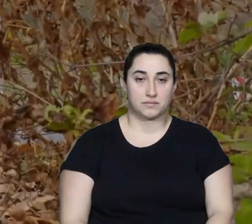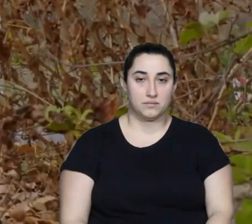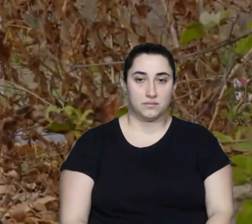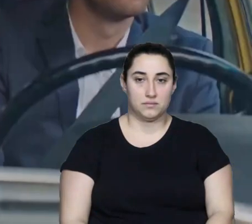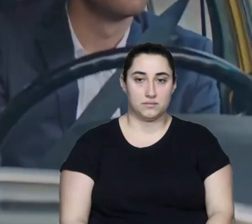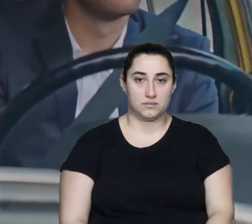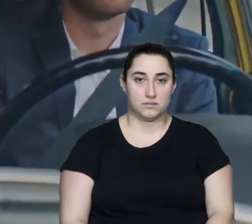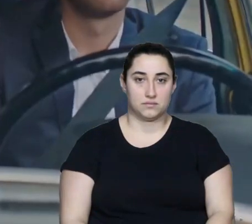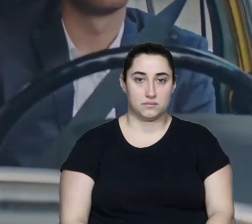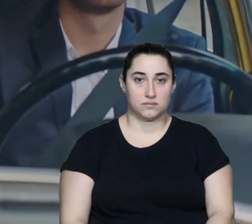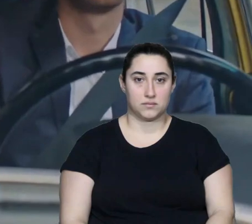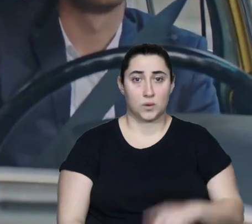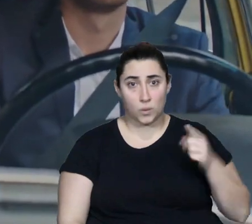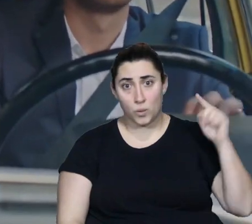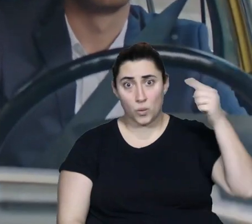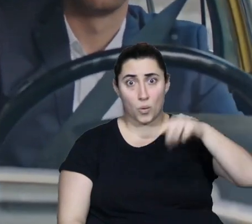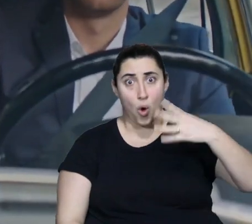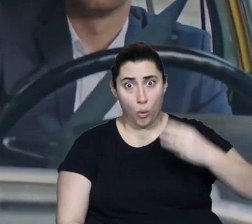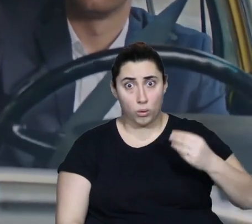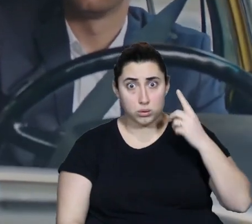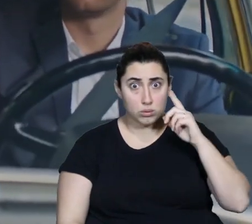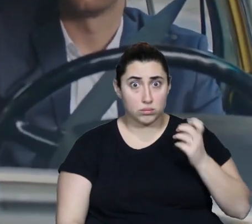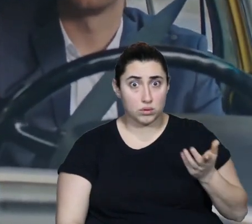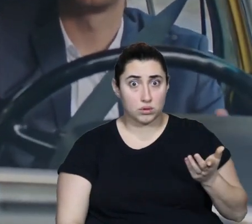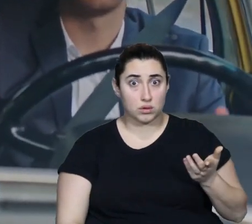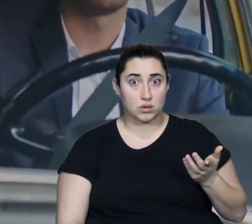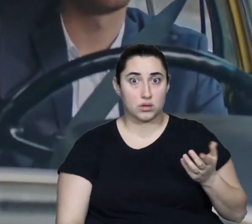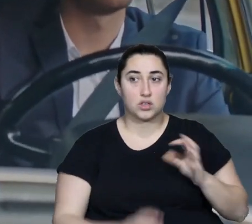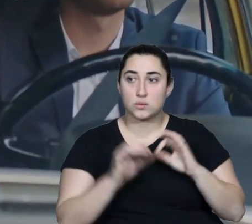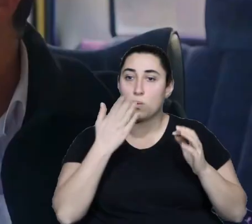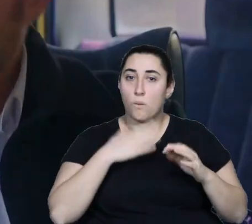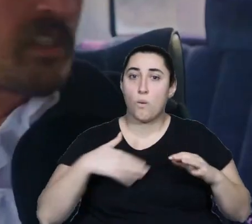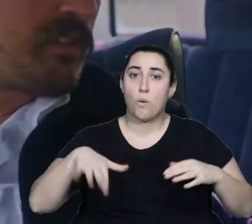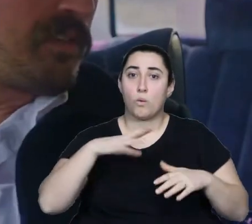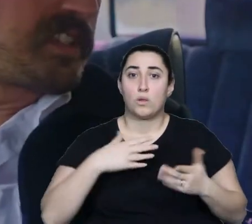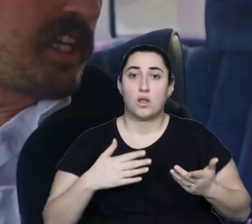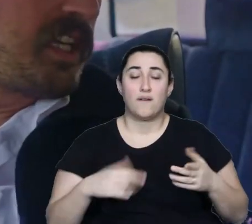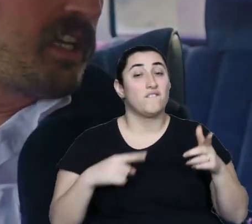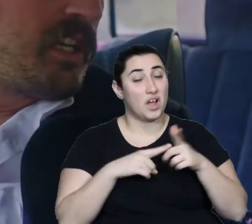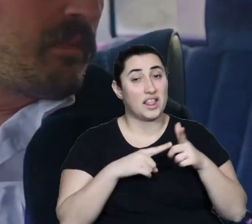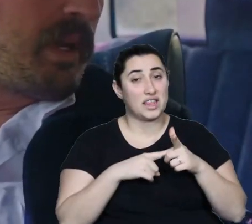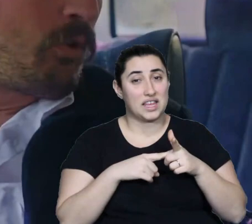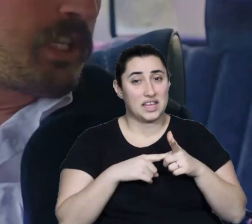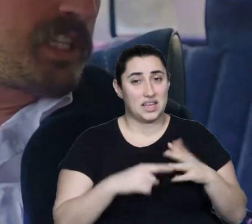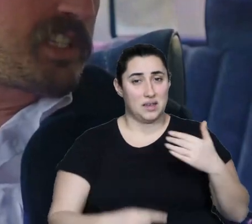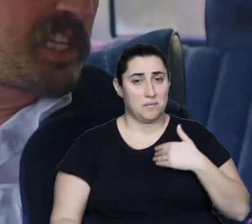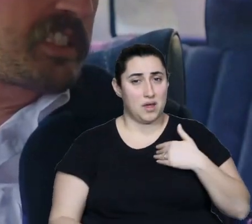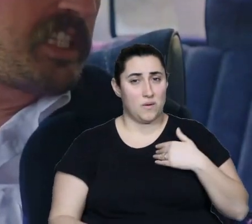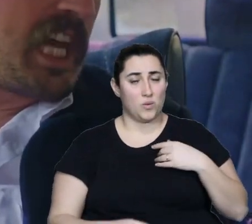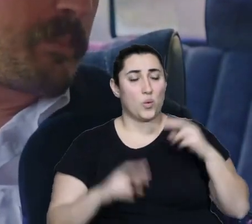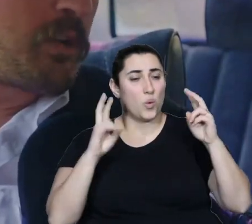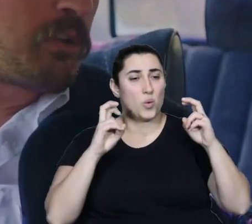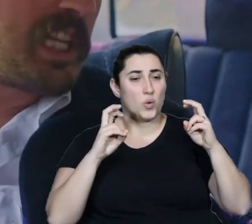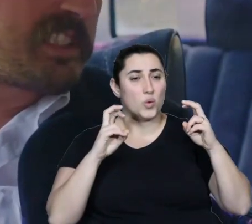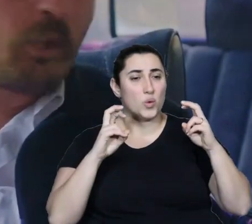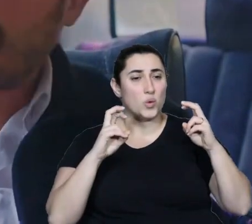Fatih'in arabası yolda. Buralara kadar gelmişler midir ki? Ya hiçbir yerde yoklar. Fatih, Ben olayın